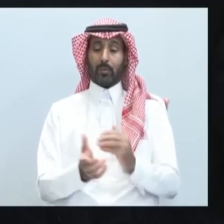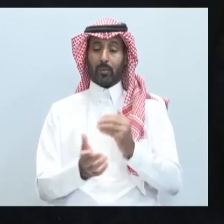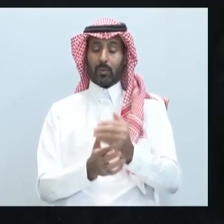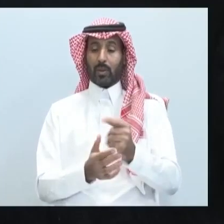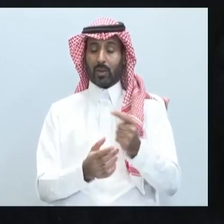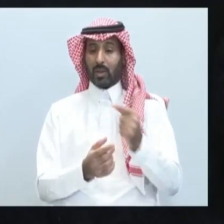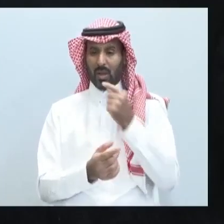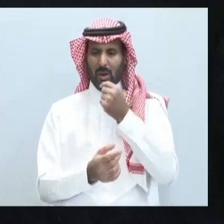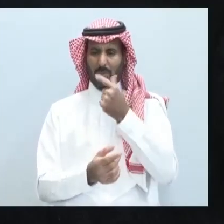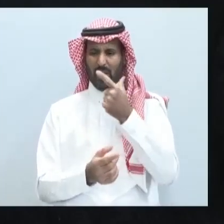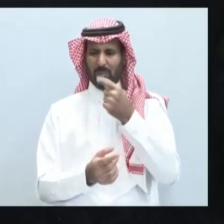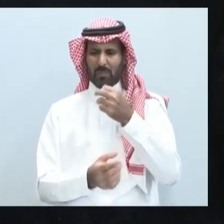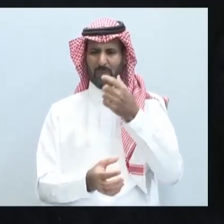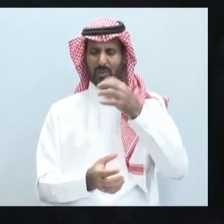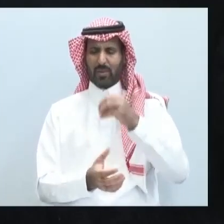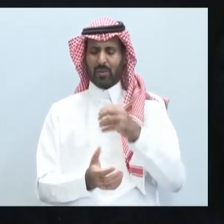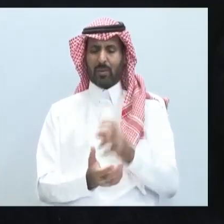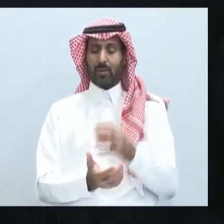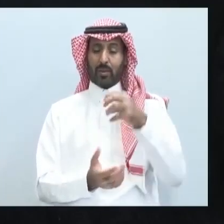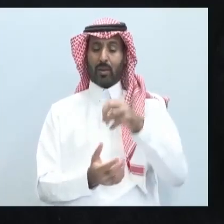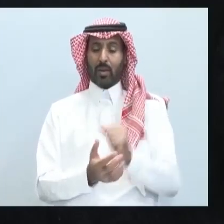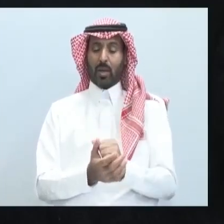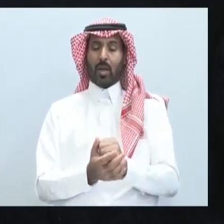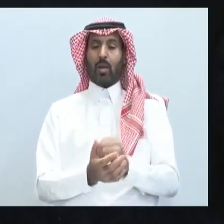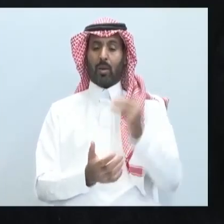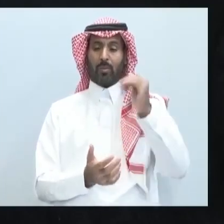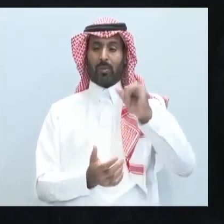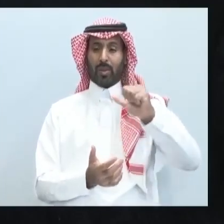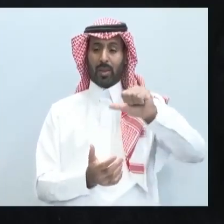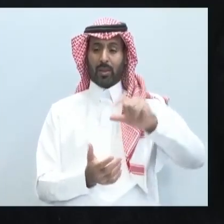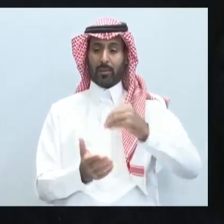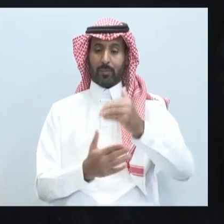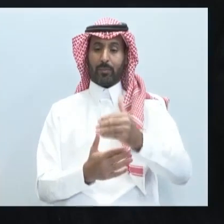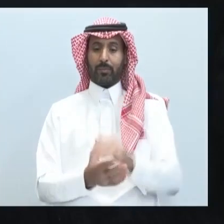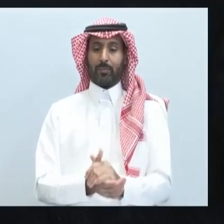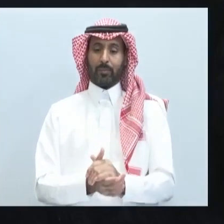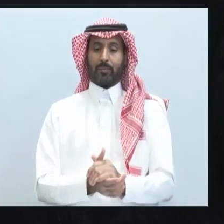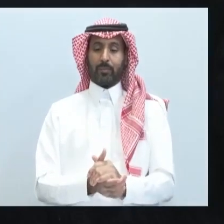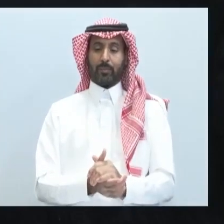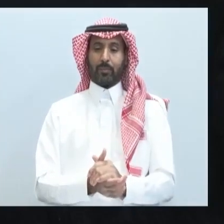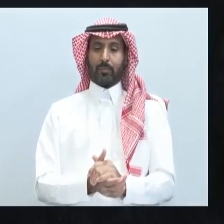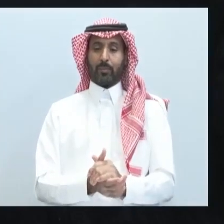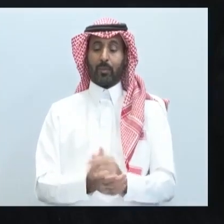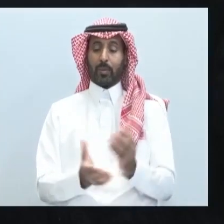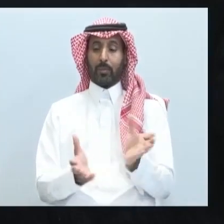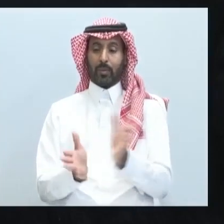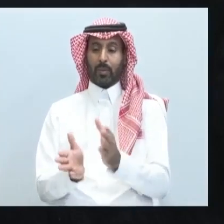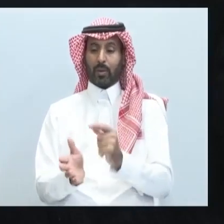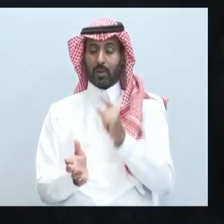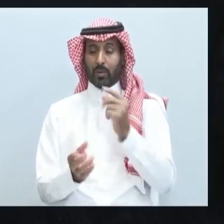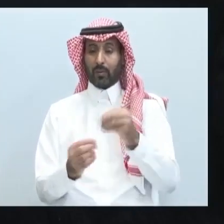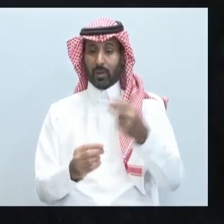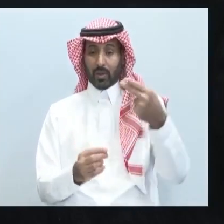صوره حمض وحنا عارفين في مبدا نظريه لوري برون ستيد اوري ان الماده التي تحتوي على